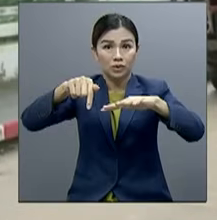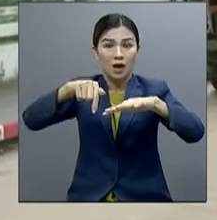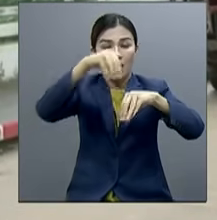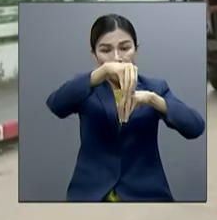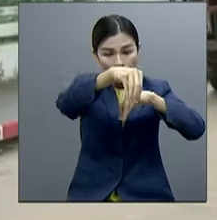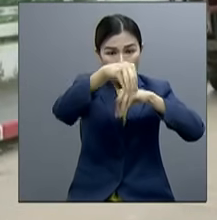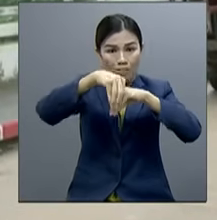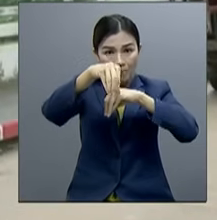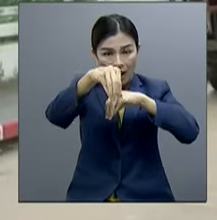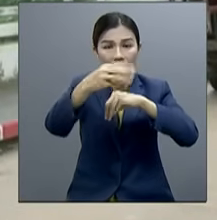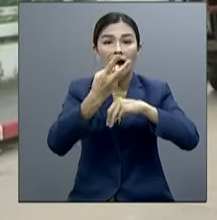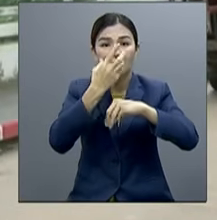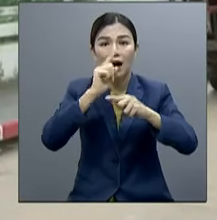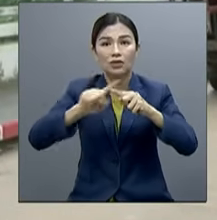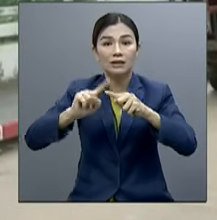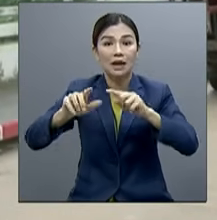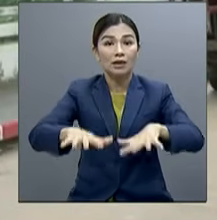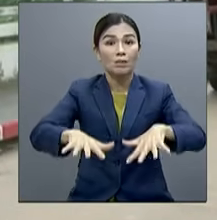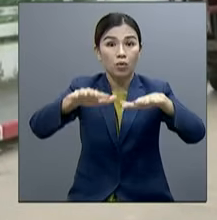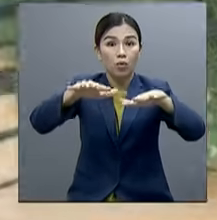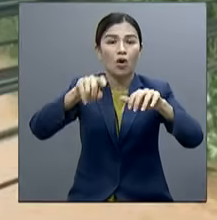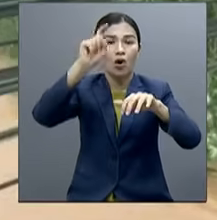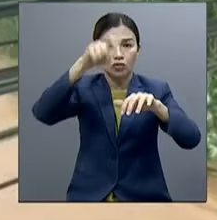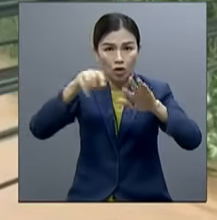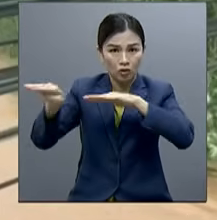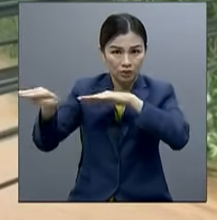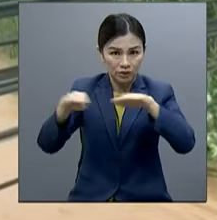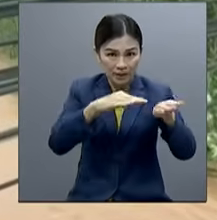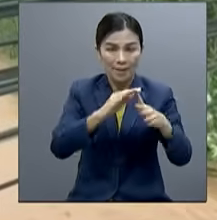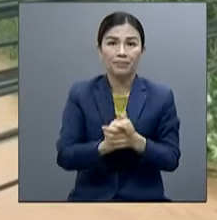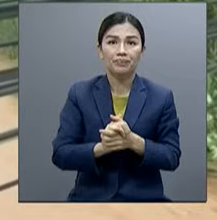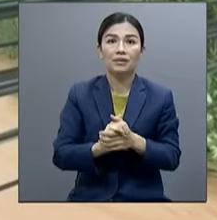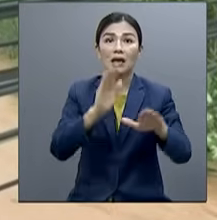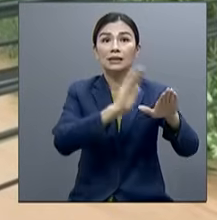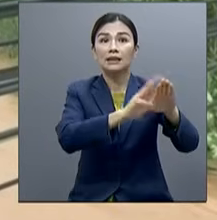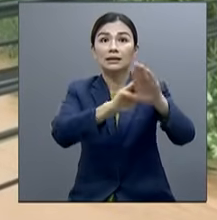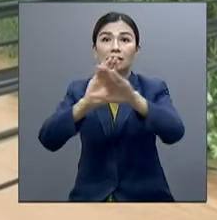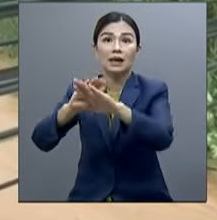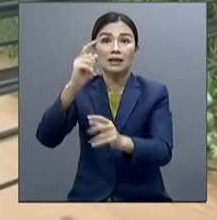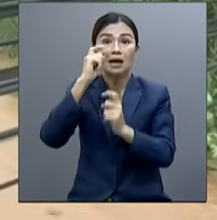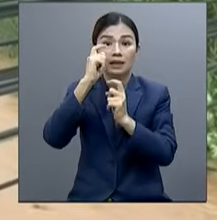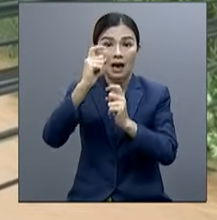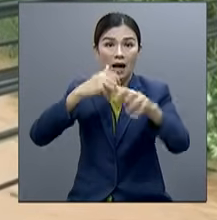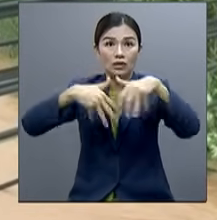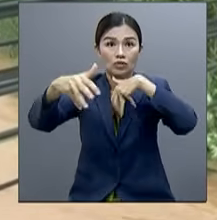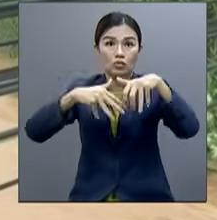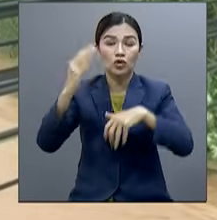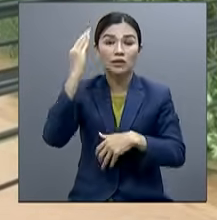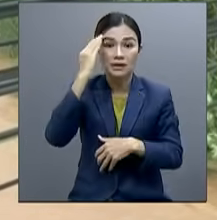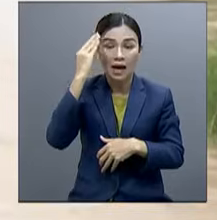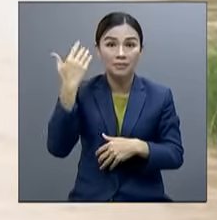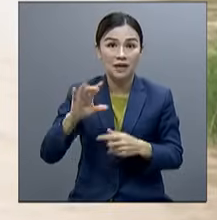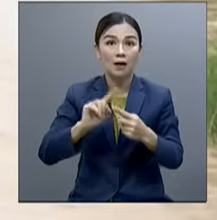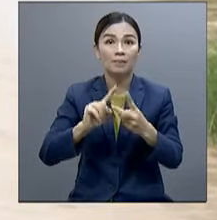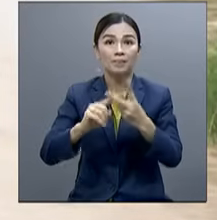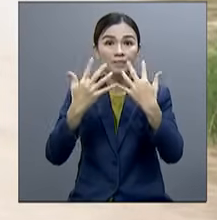หายนะคะนอกจากนี้เขาก็เลยต้องเตรียมค่ะในเรื่องของการแจ้งความเสี่ยงภัยให้กับชาวบ้านนะคะแล้วก็ประสานงานในพื้